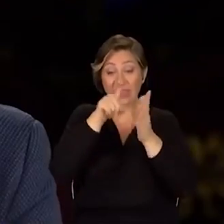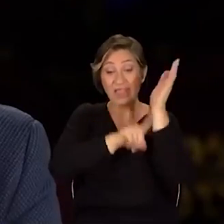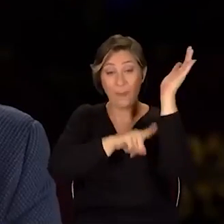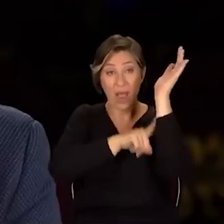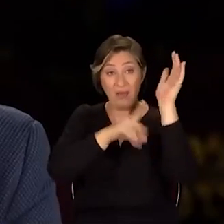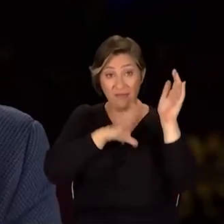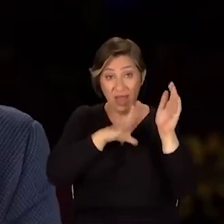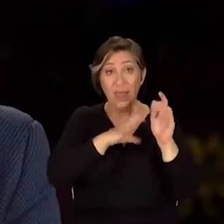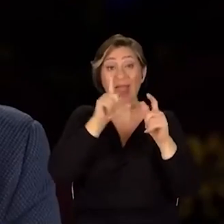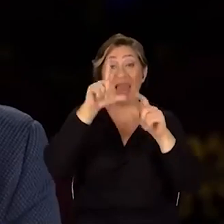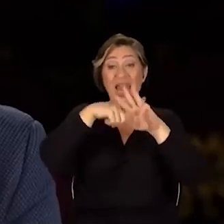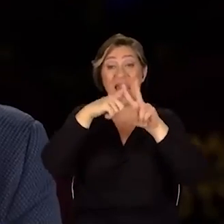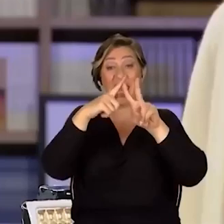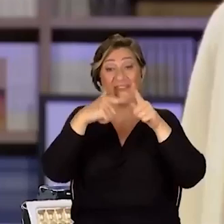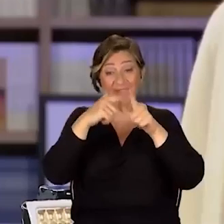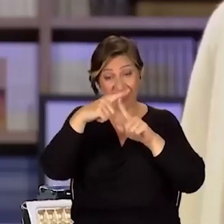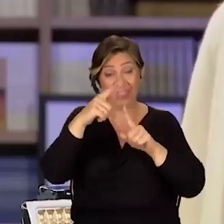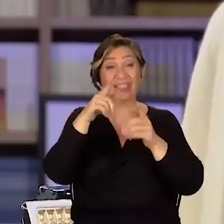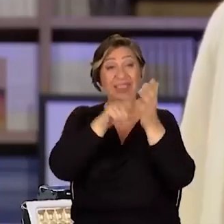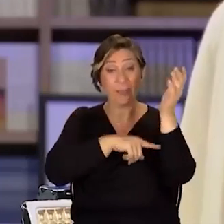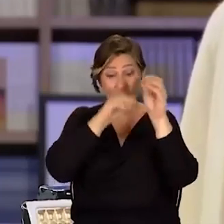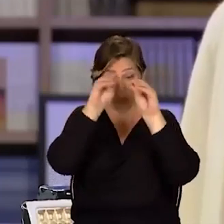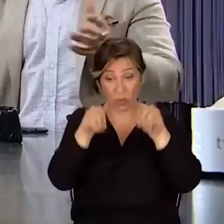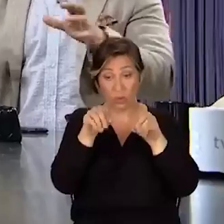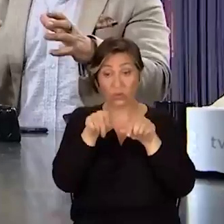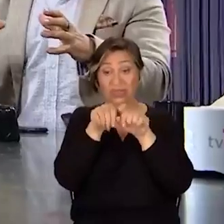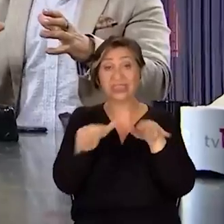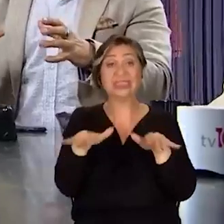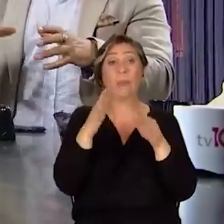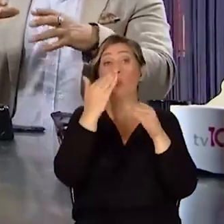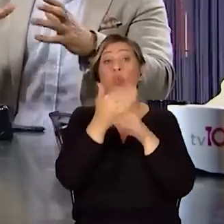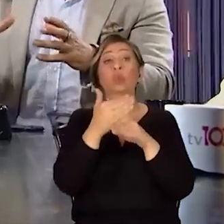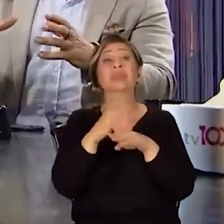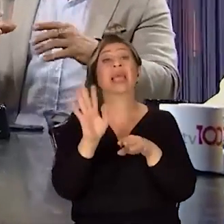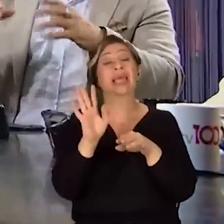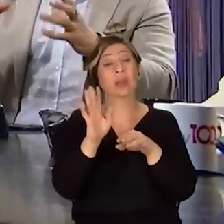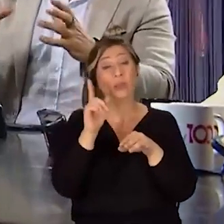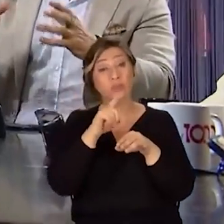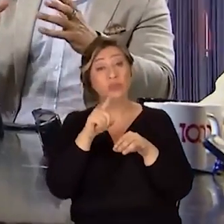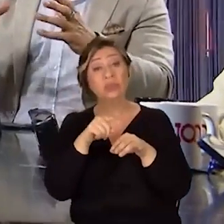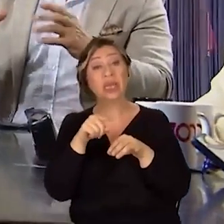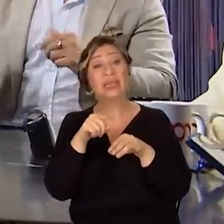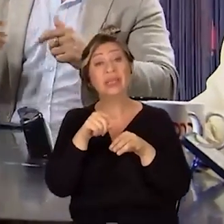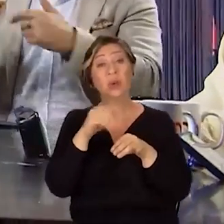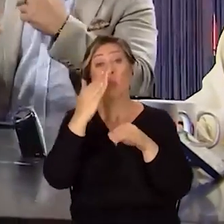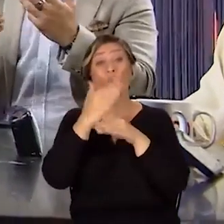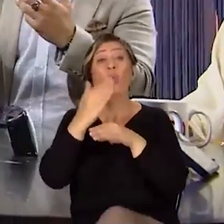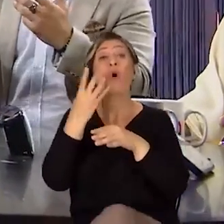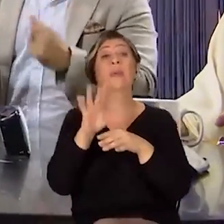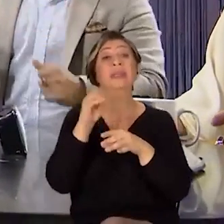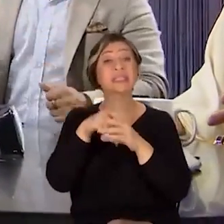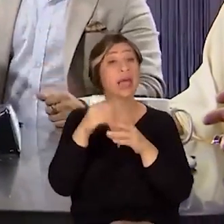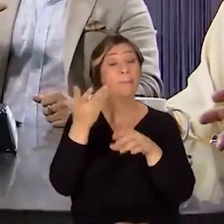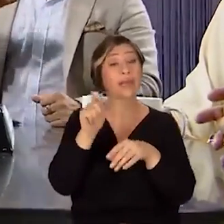bunun içerisine lenf damarlarını sokacak olursanız bu efektif bir sistem değildir. Dolayısıyla efektif olmadığı için de ne yapmak